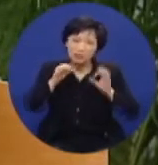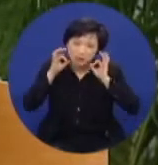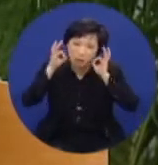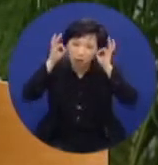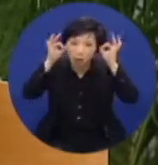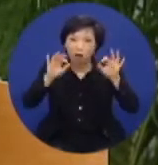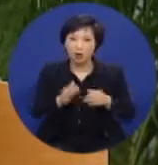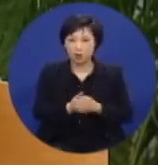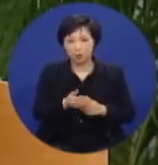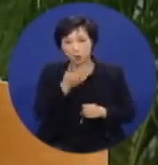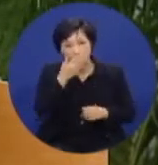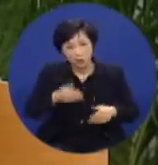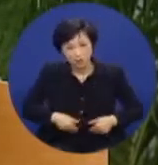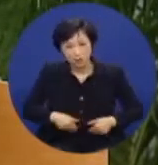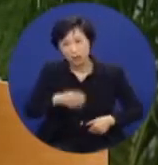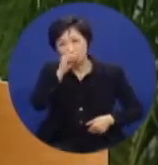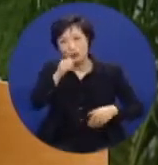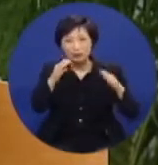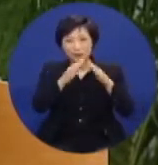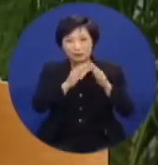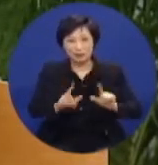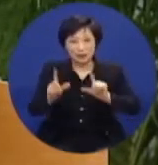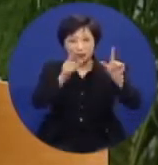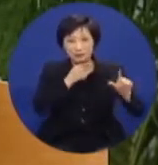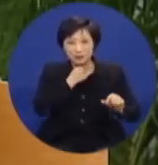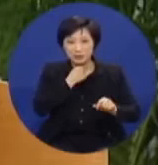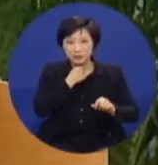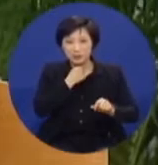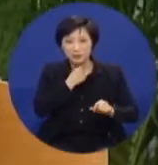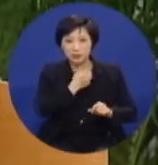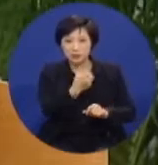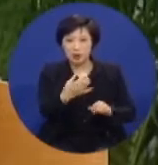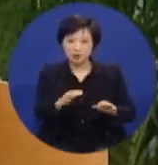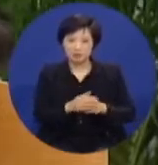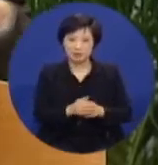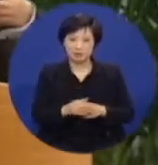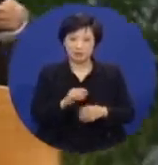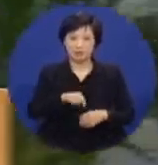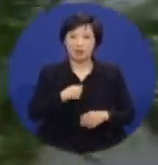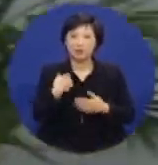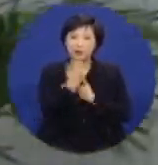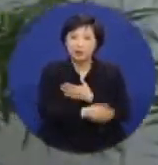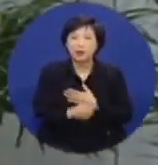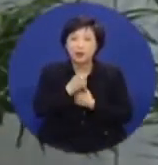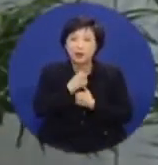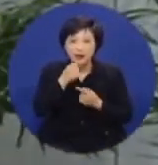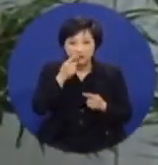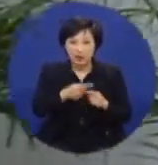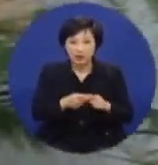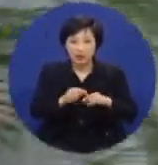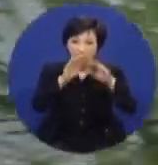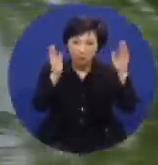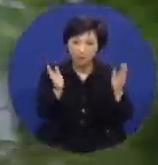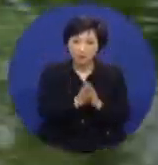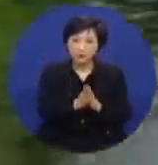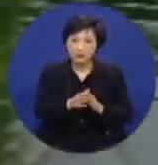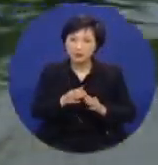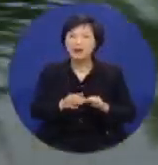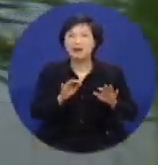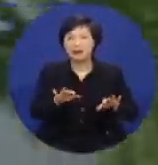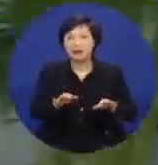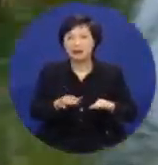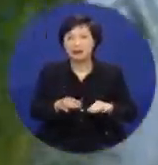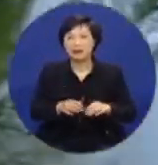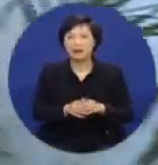된데요 초기 집에서 살아야 되는데 o 자 육신이 원하는 요구대로 타다 된데요